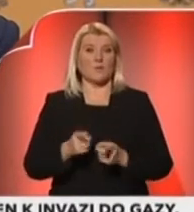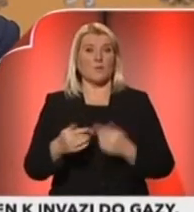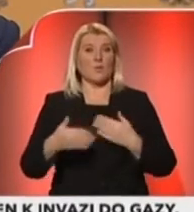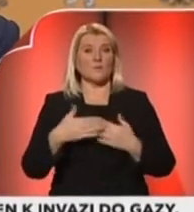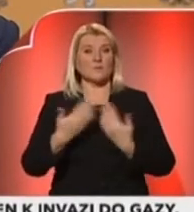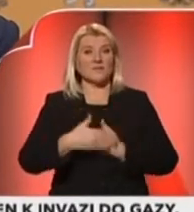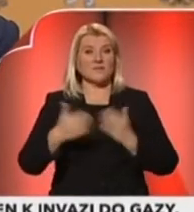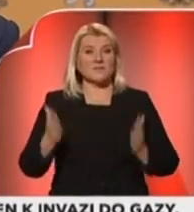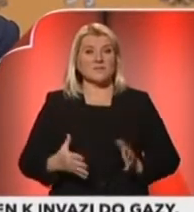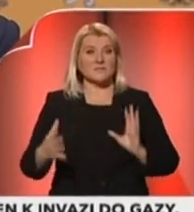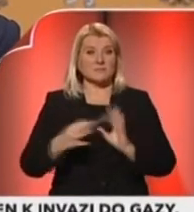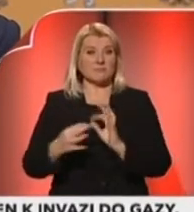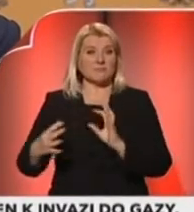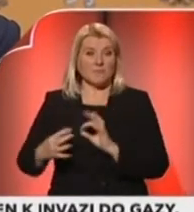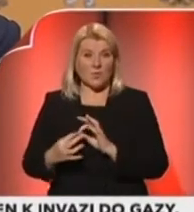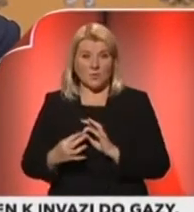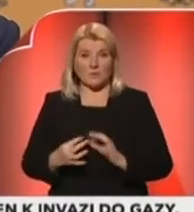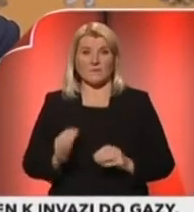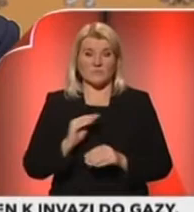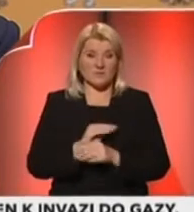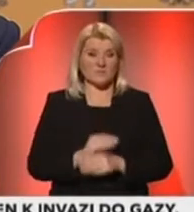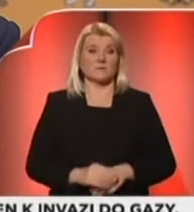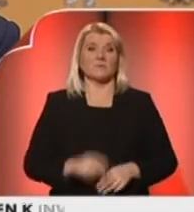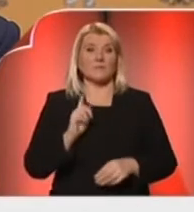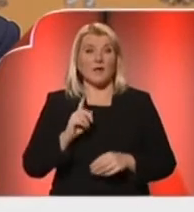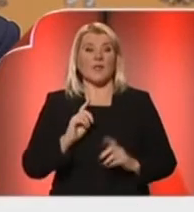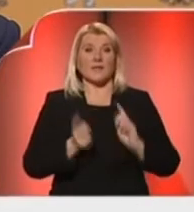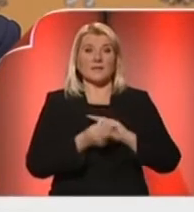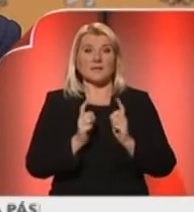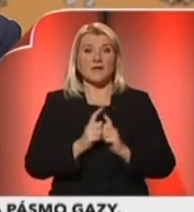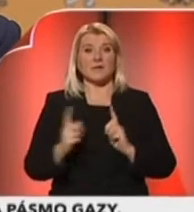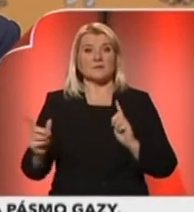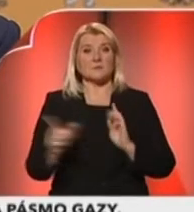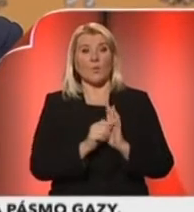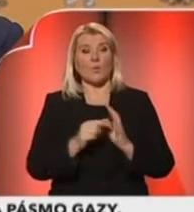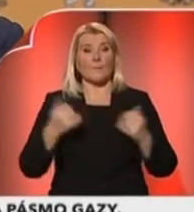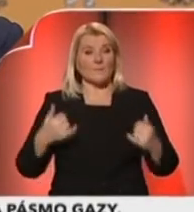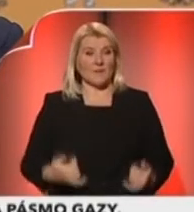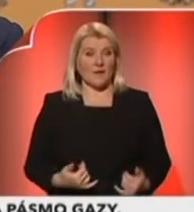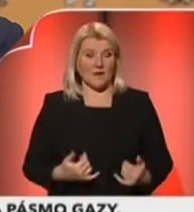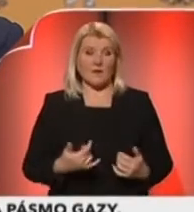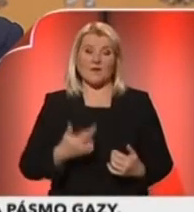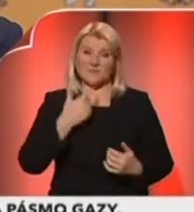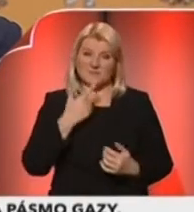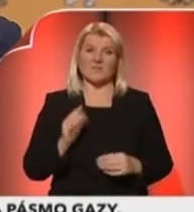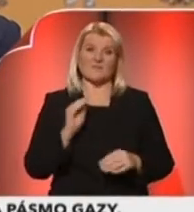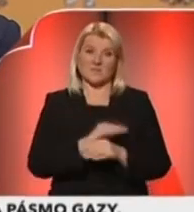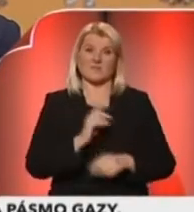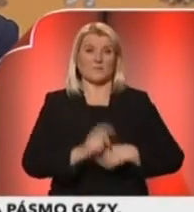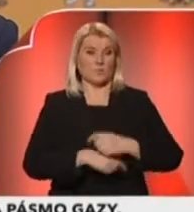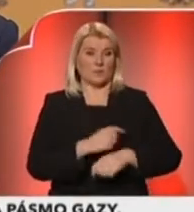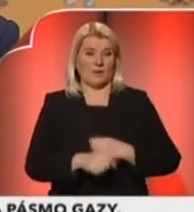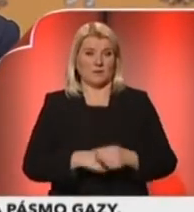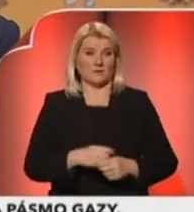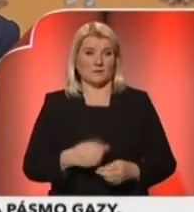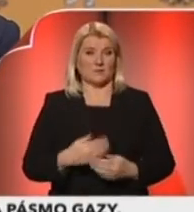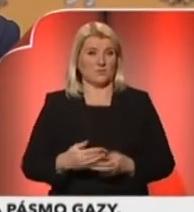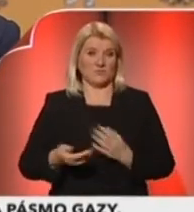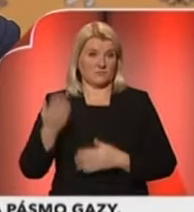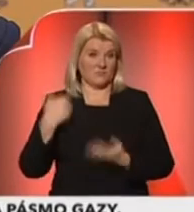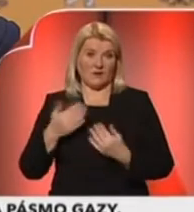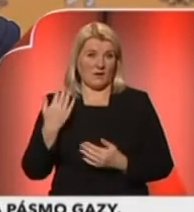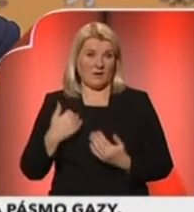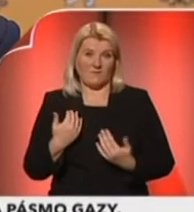spoje, ale samozřejmě ty jednání s Prahou bychom určitě měli zintenzivnit, což v minulosti